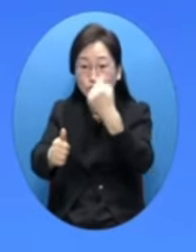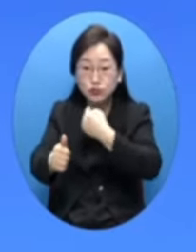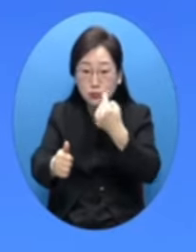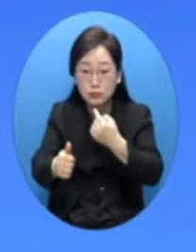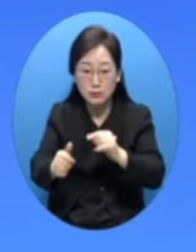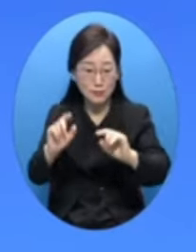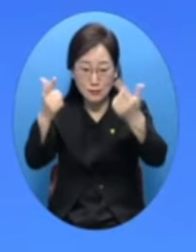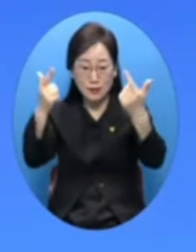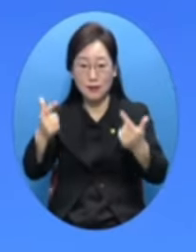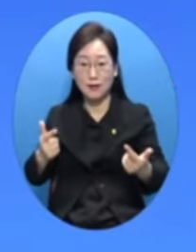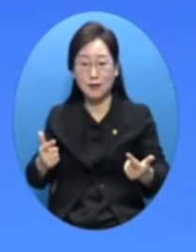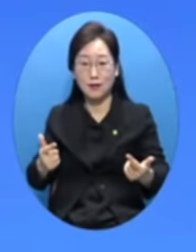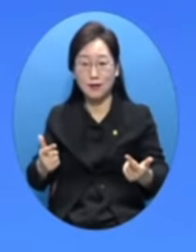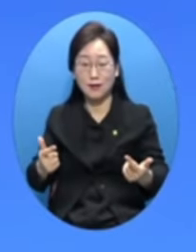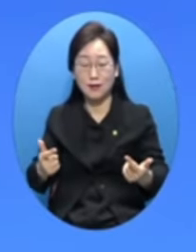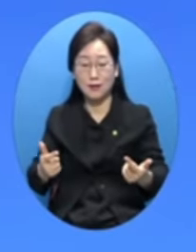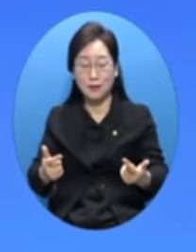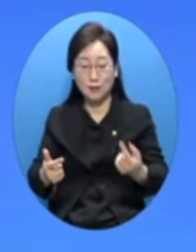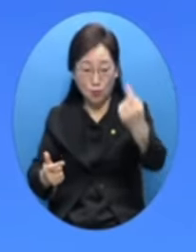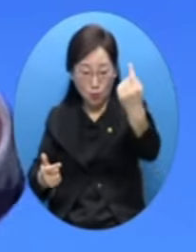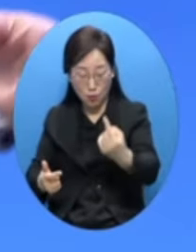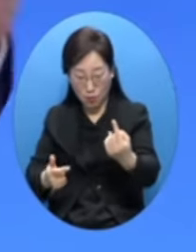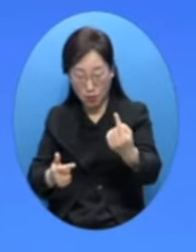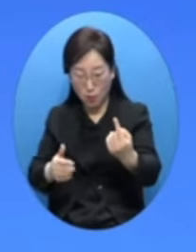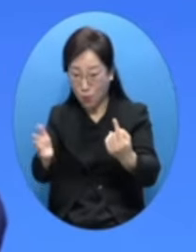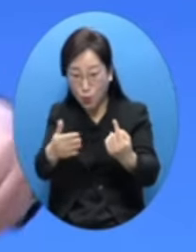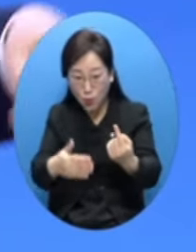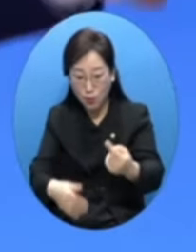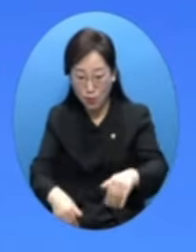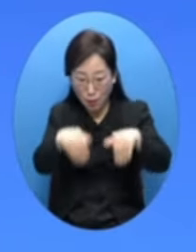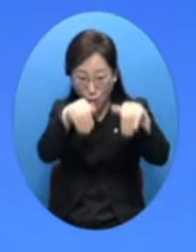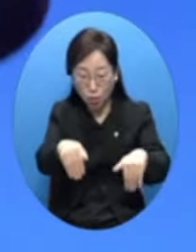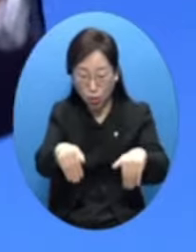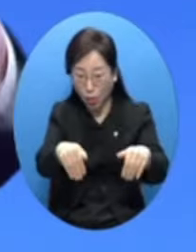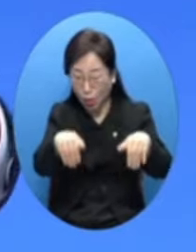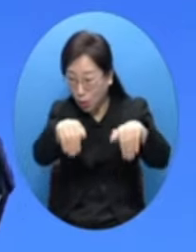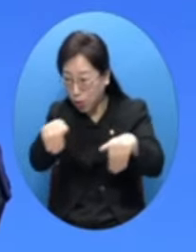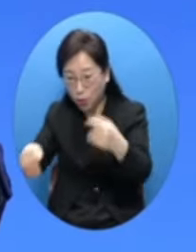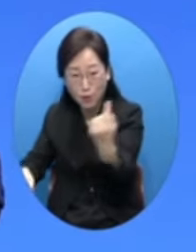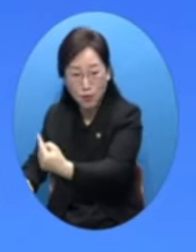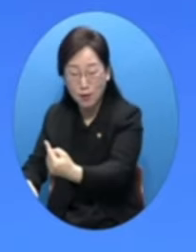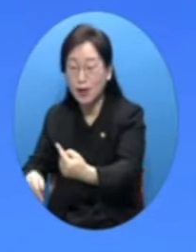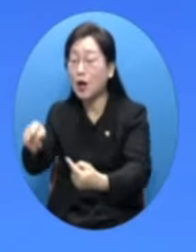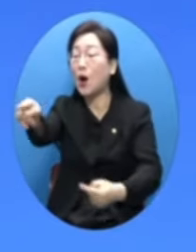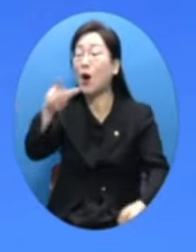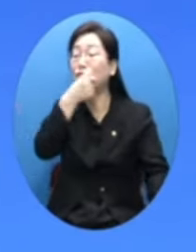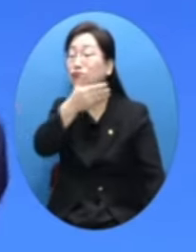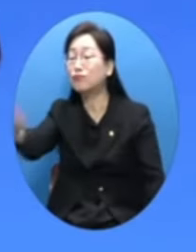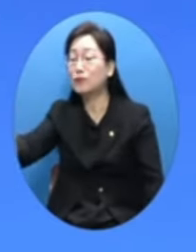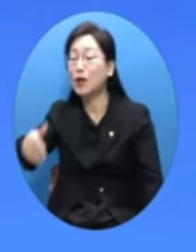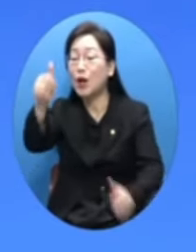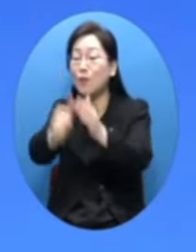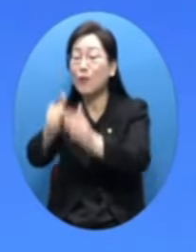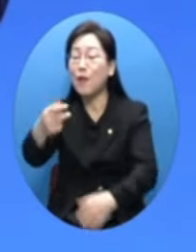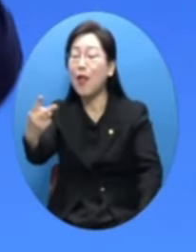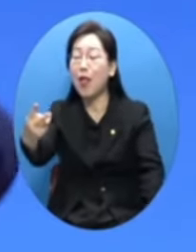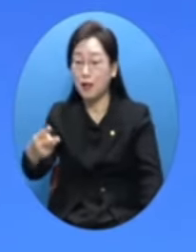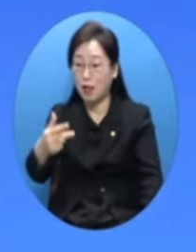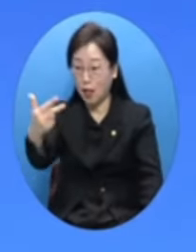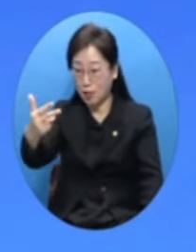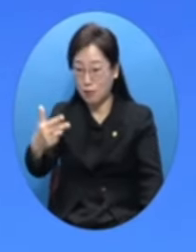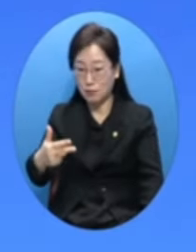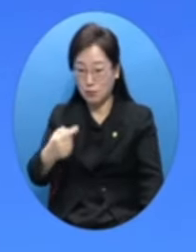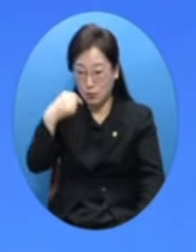웬걸 엘리사 코빼기도 내비지 않고 하인 내보내고 저기 요단 가서 7번 씻고 가세요. 화가 났습니다.